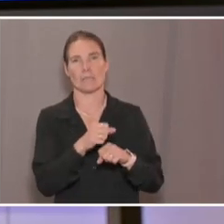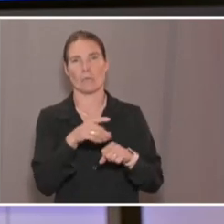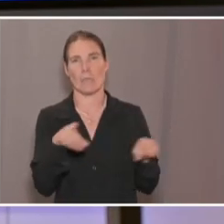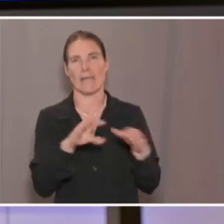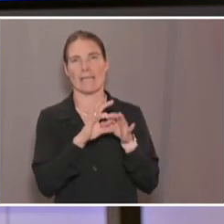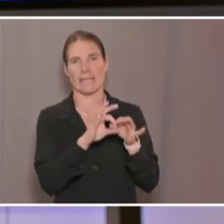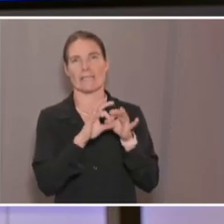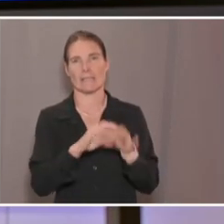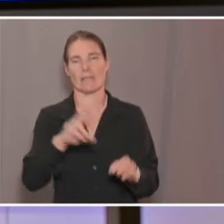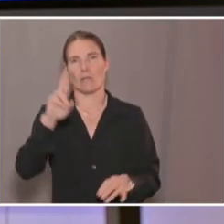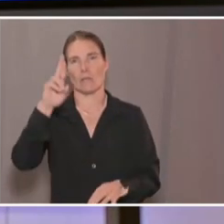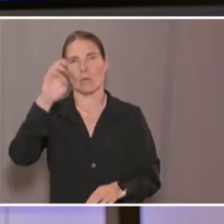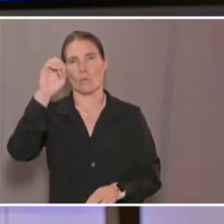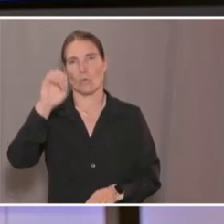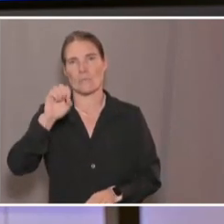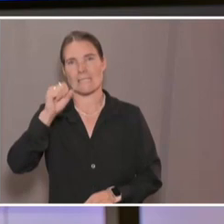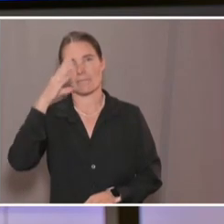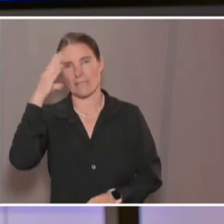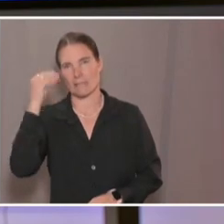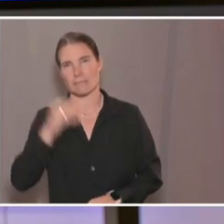Thomas Großmann und